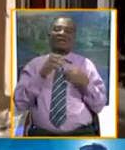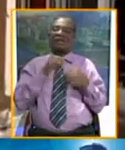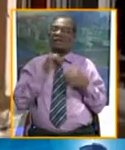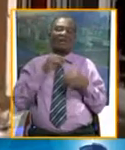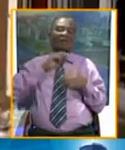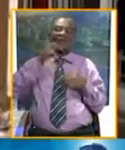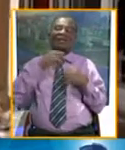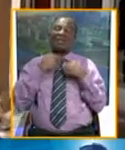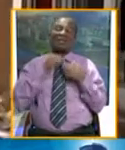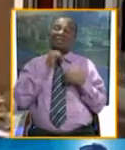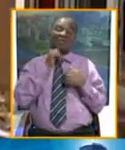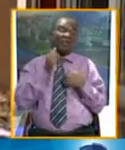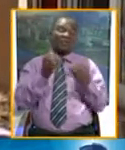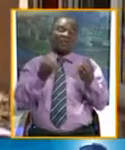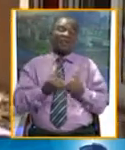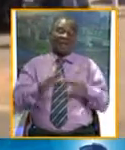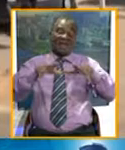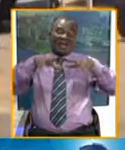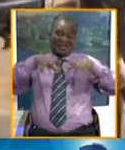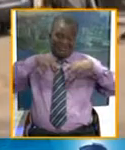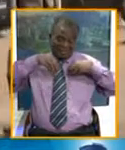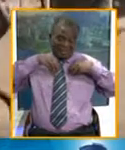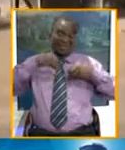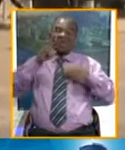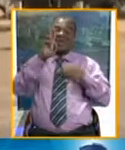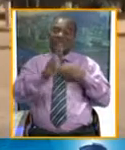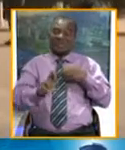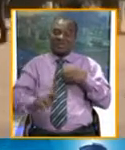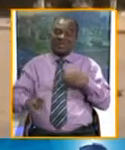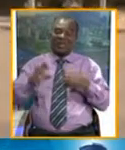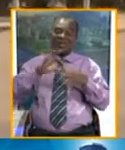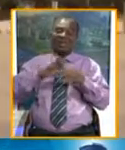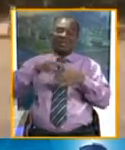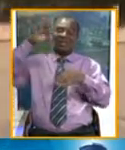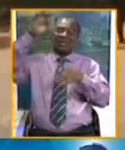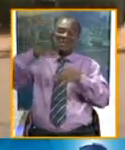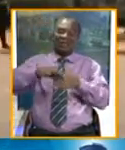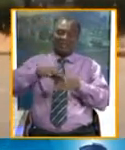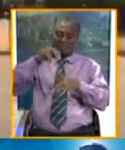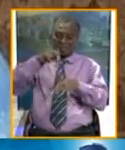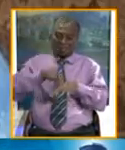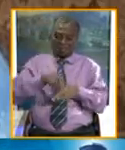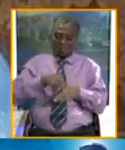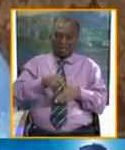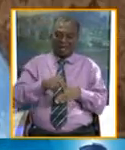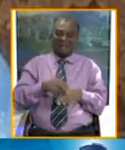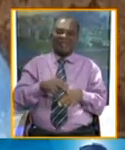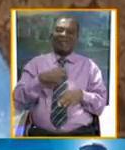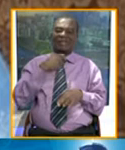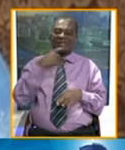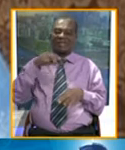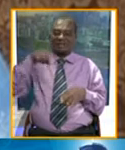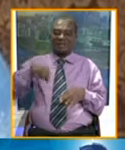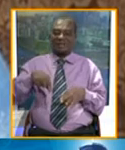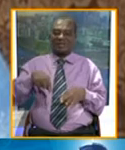verdict de la Cour constitutionnelle qui a validé la victoire de Mohamed Bazoum, candidat du parti au pouvoir.